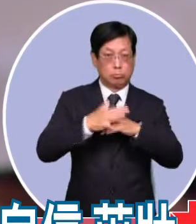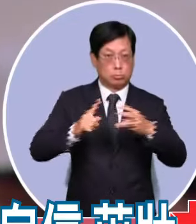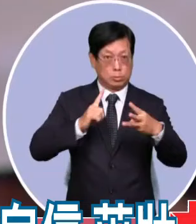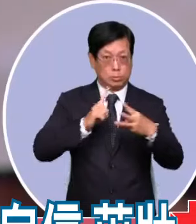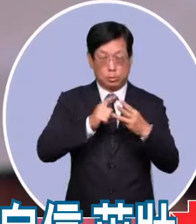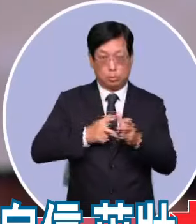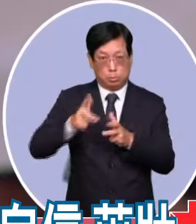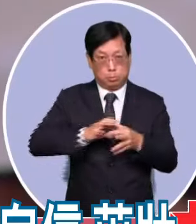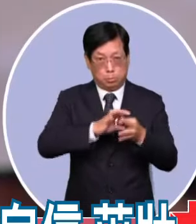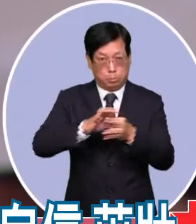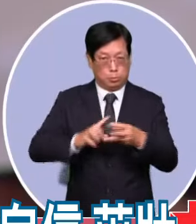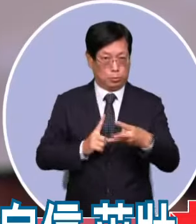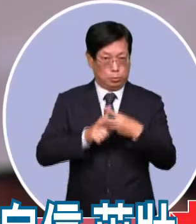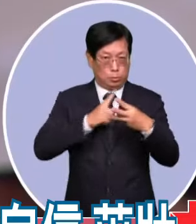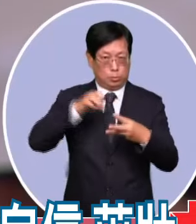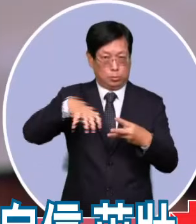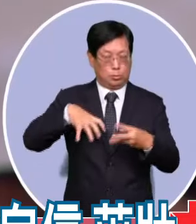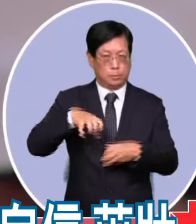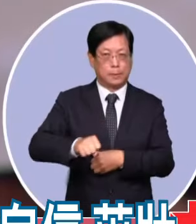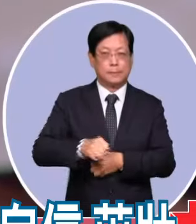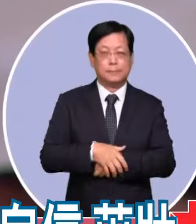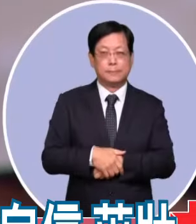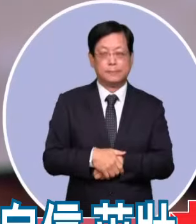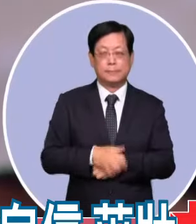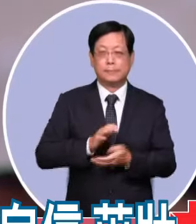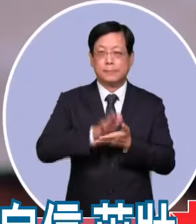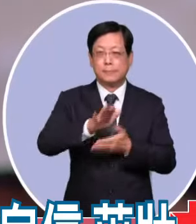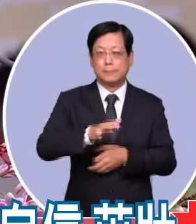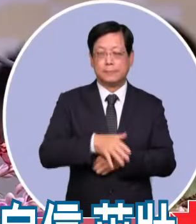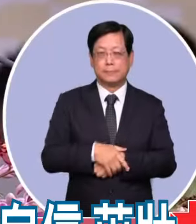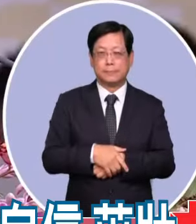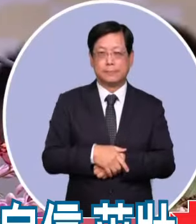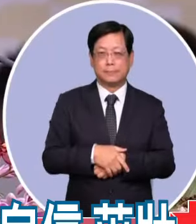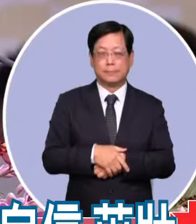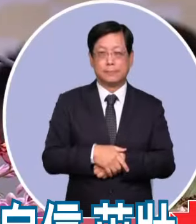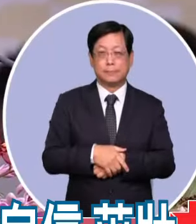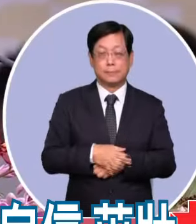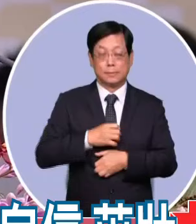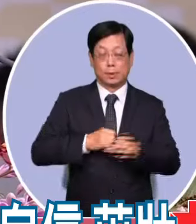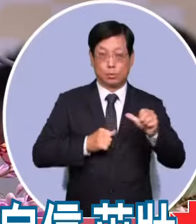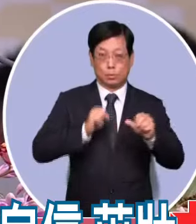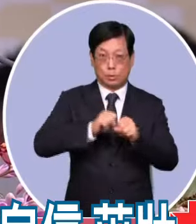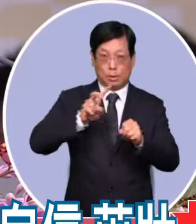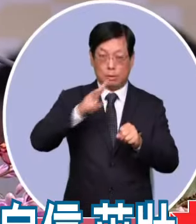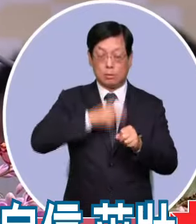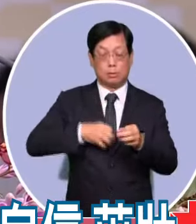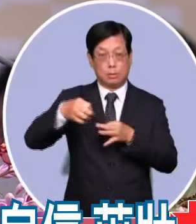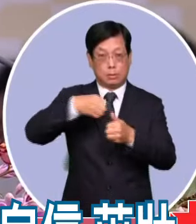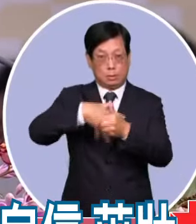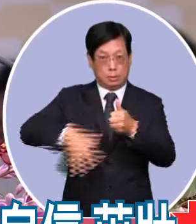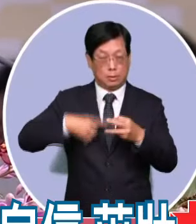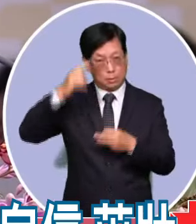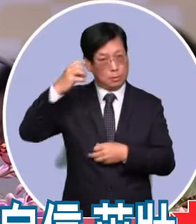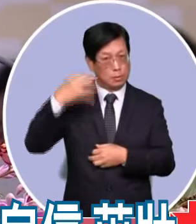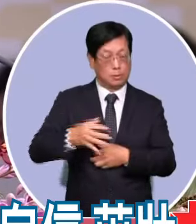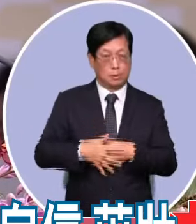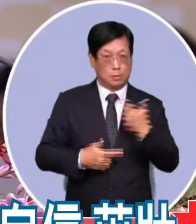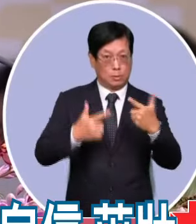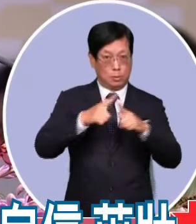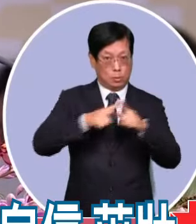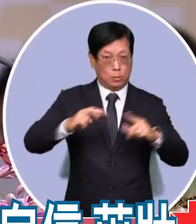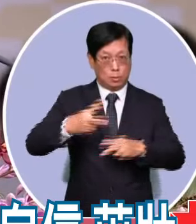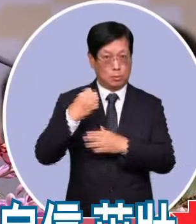应链的关键地位。未来除了5+2产业创新、6大核